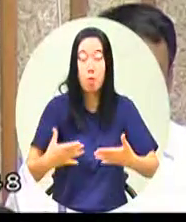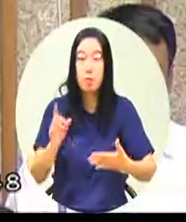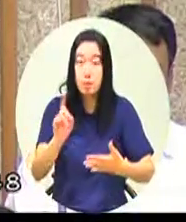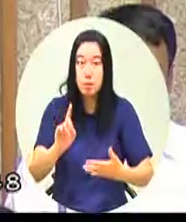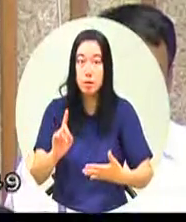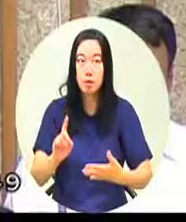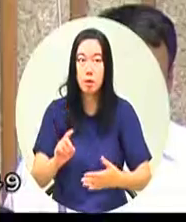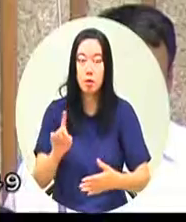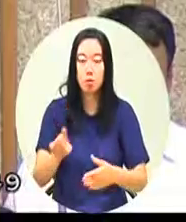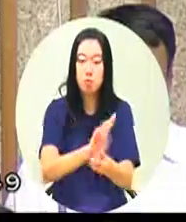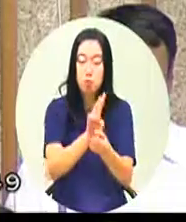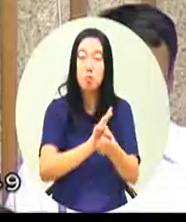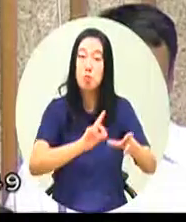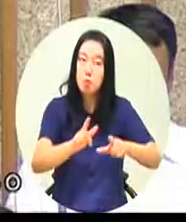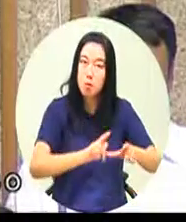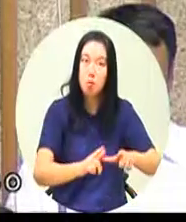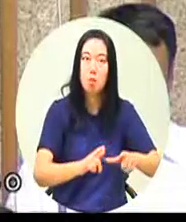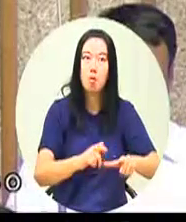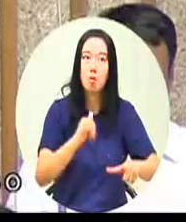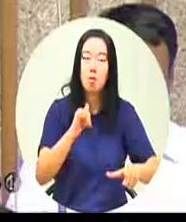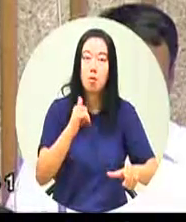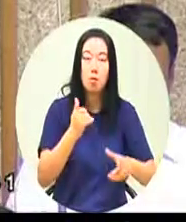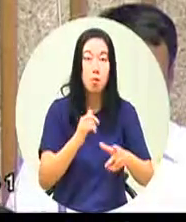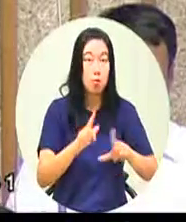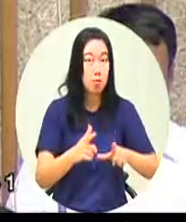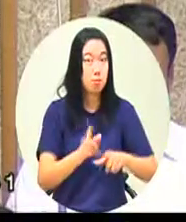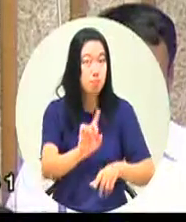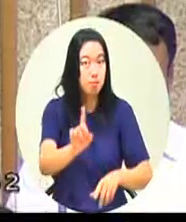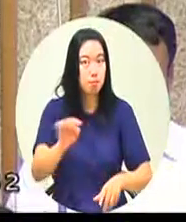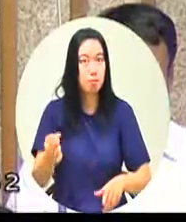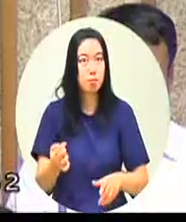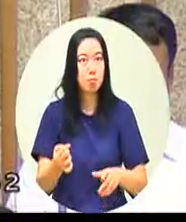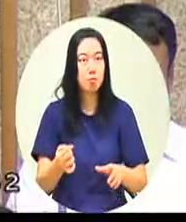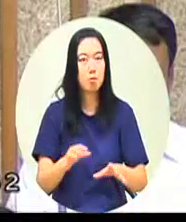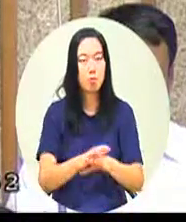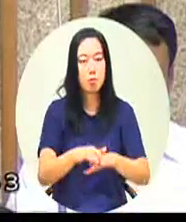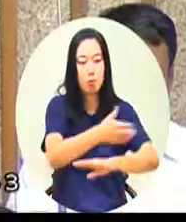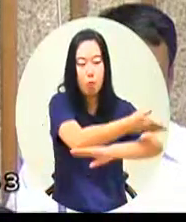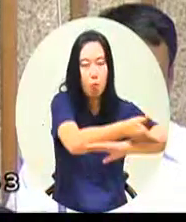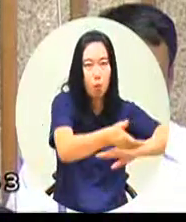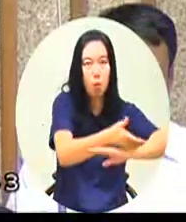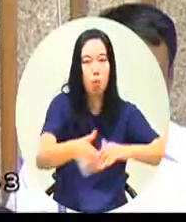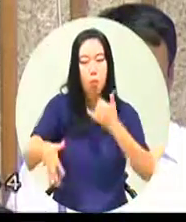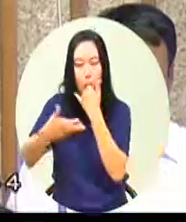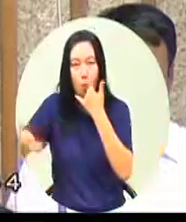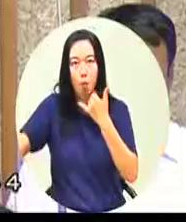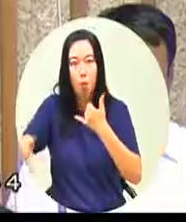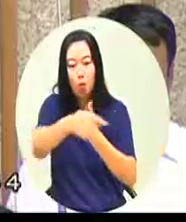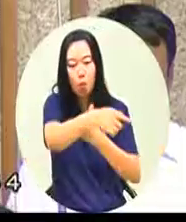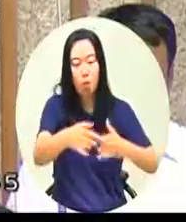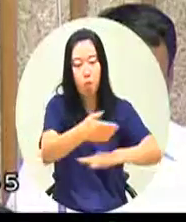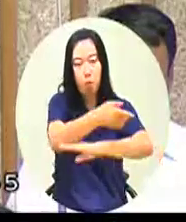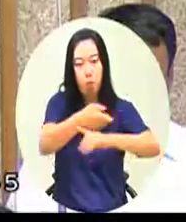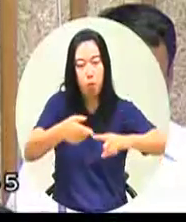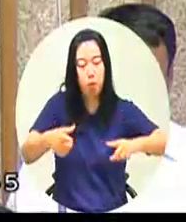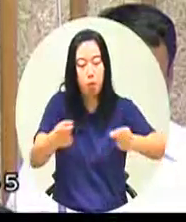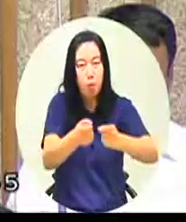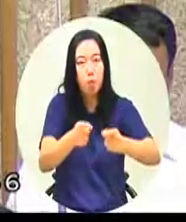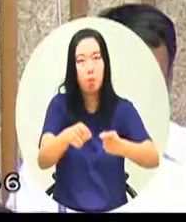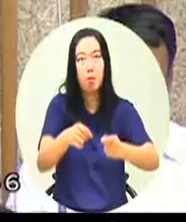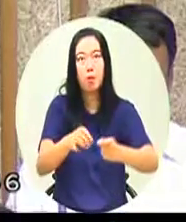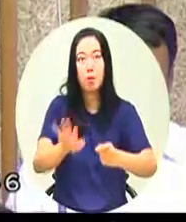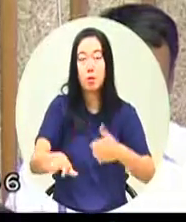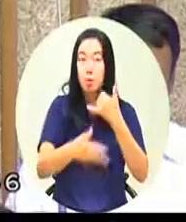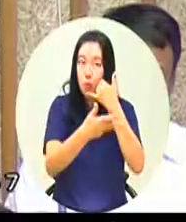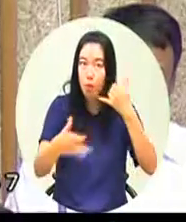主要林园地区的问题还是会出在就是说它跨海跨堤取水的部分。那这个部分河川局的部分是